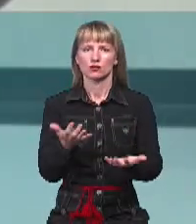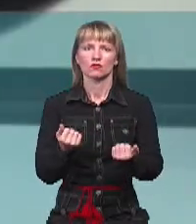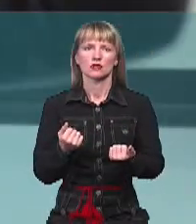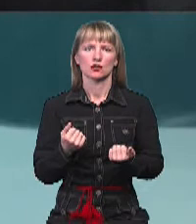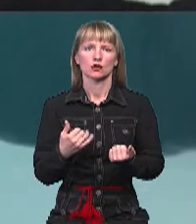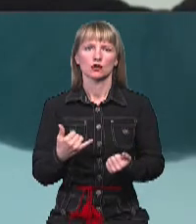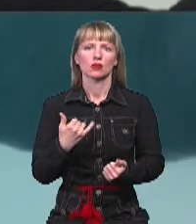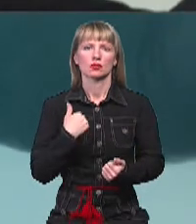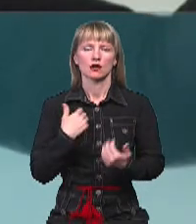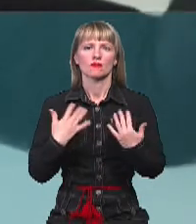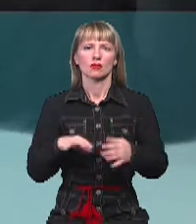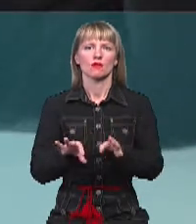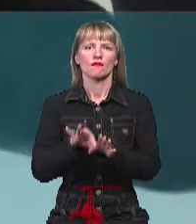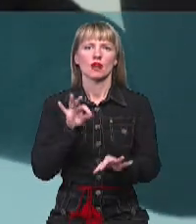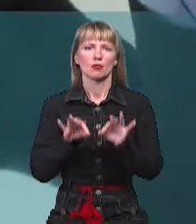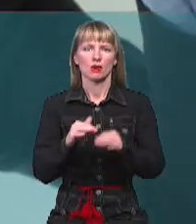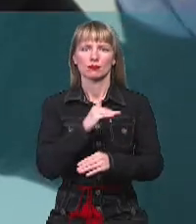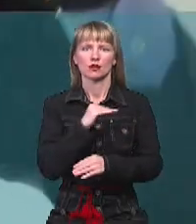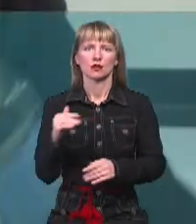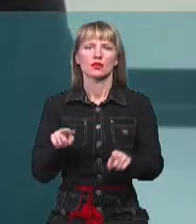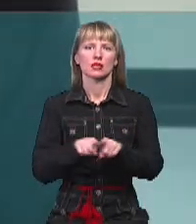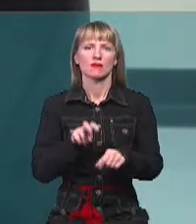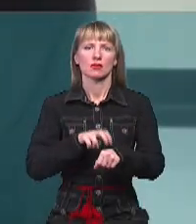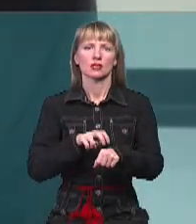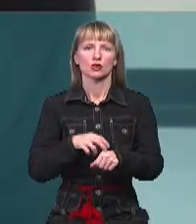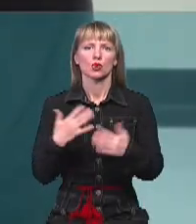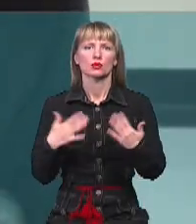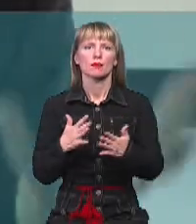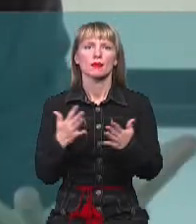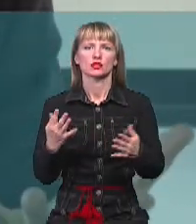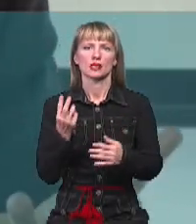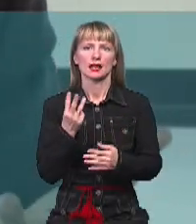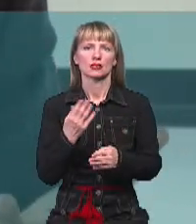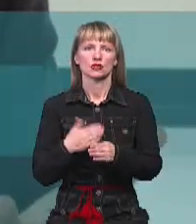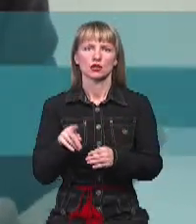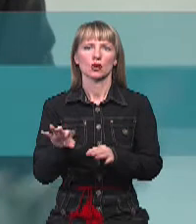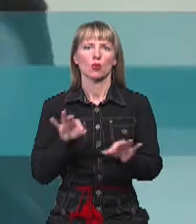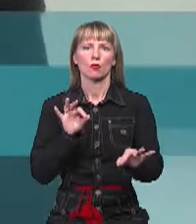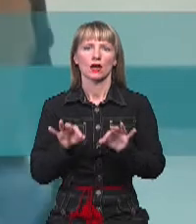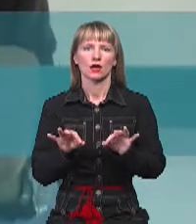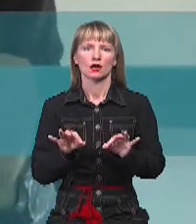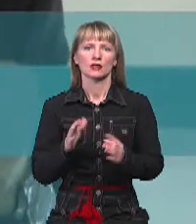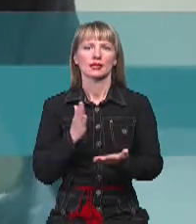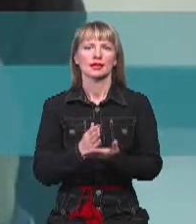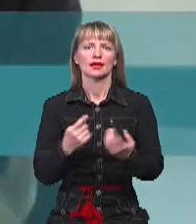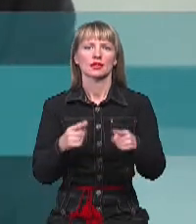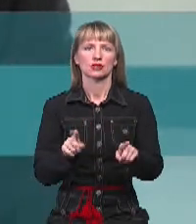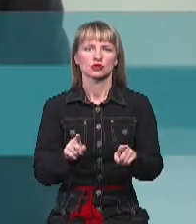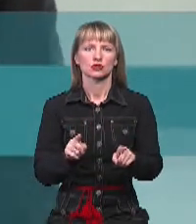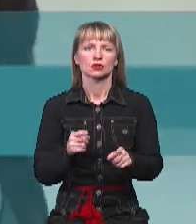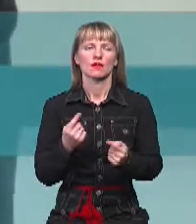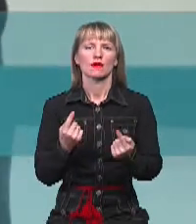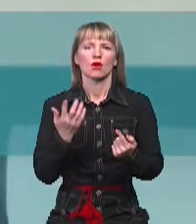є вибраний оптимальний обсяг практики. Таких лікарів вже більше третини. Їх обирають. Є інші. Тому, коли